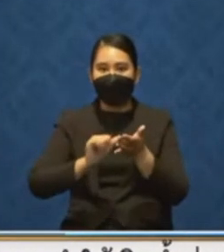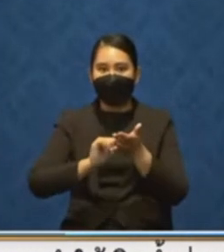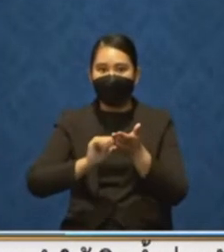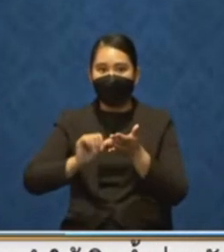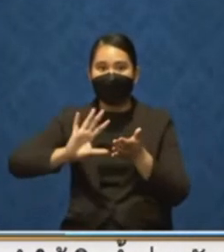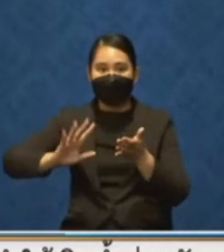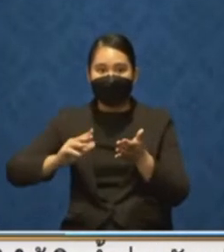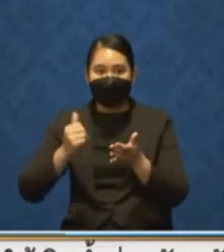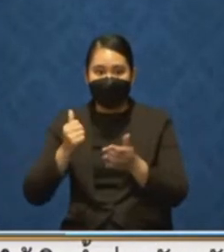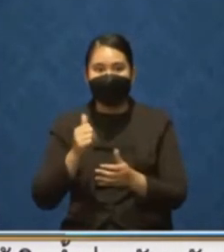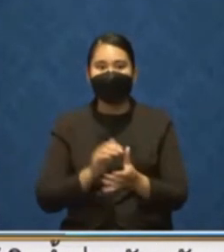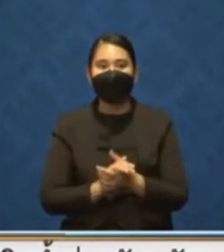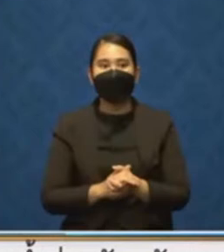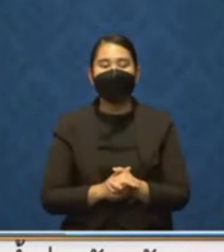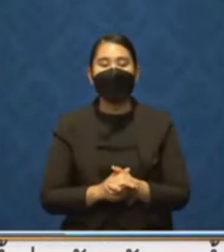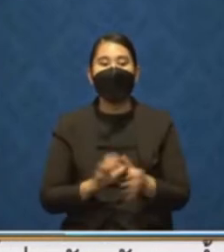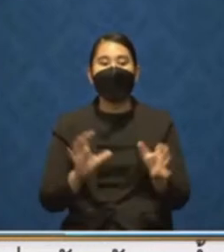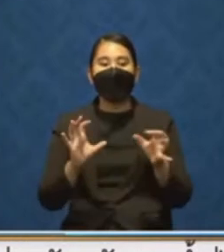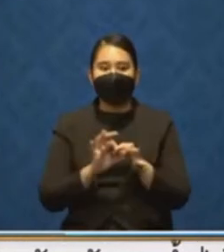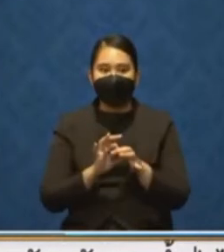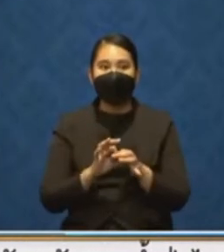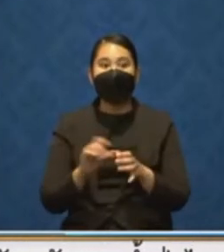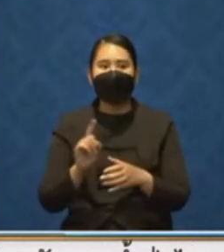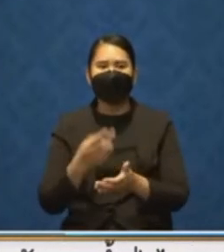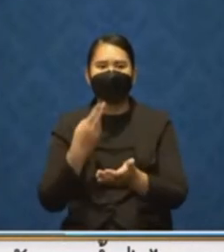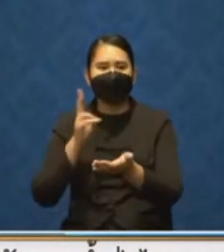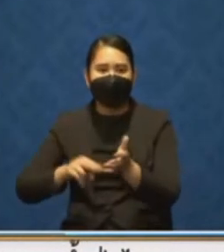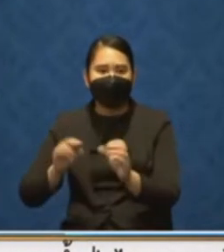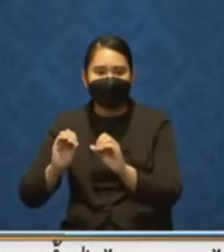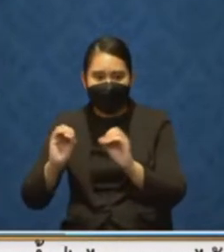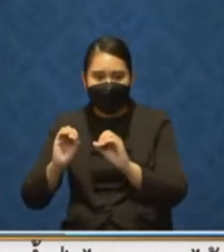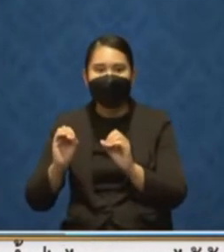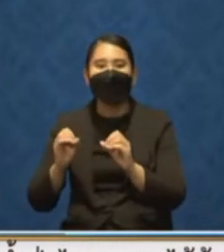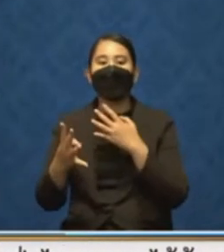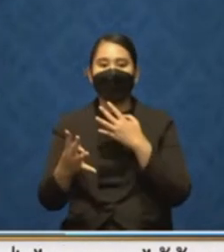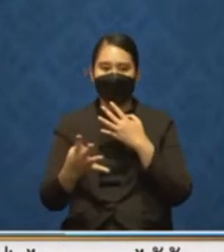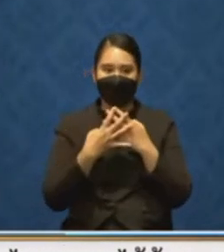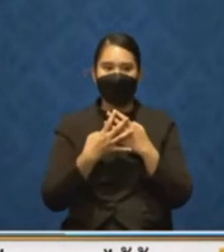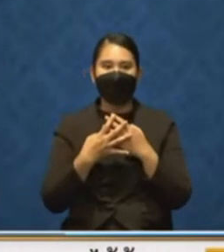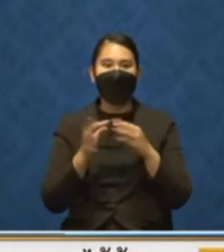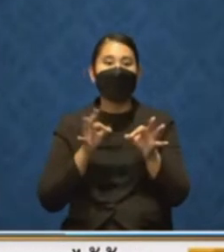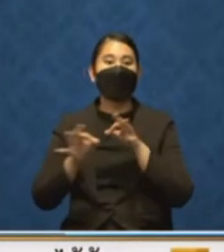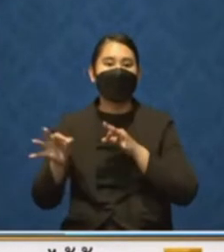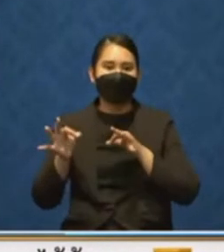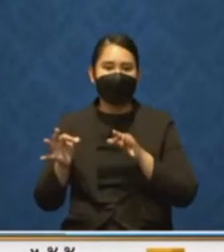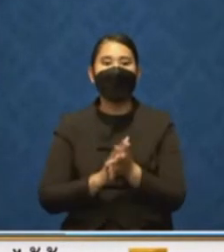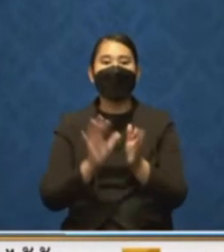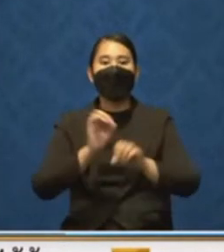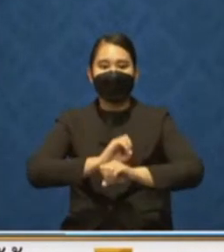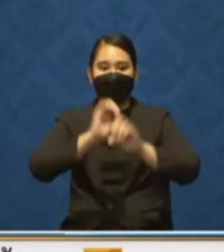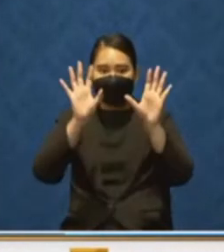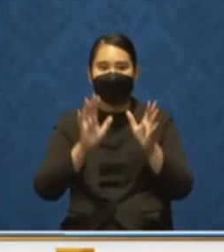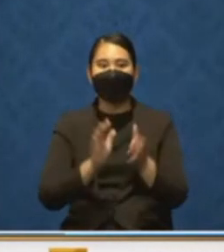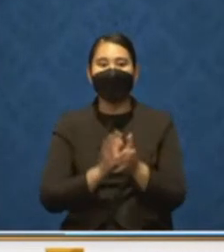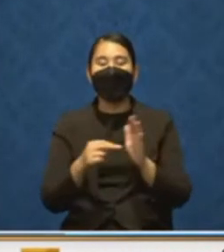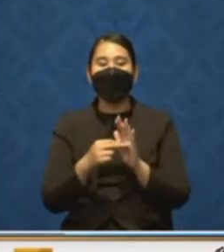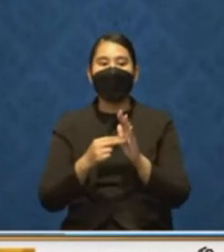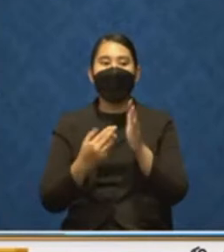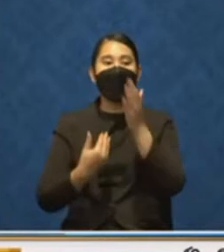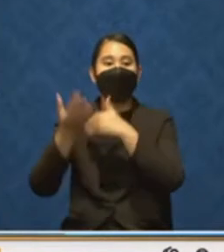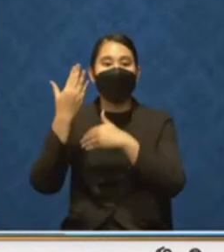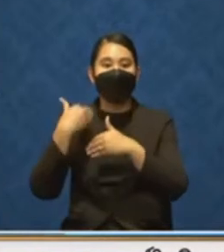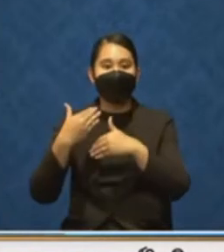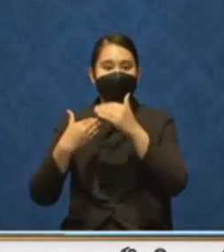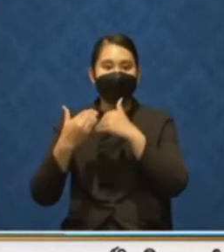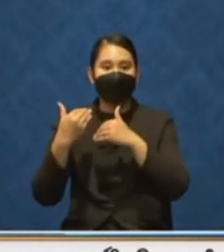เรื่องถูกกระแทกจ่ายค่าปรับได้มันก็เดินไม่มีอยู่แล้วล่ะแต่ก็แก้มเจอเกิดขึ้นจะต้องไม่มีประวัติติดตัว